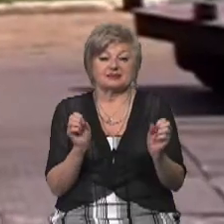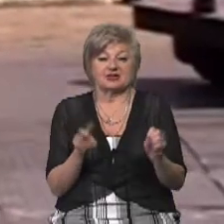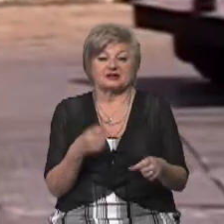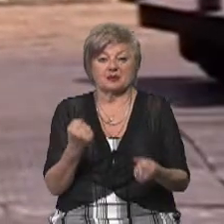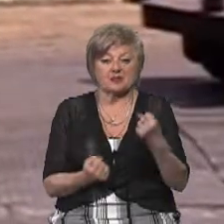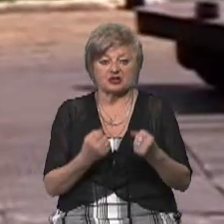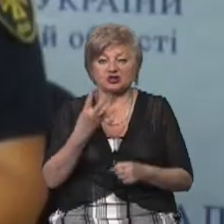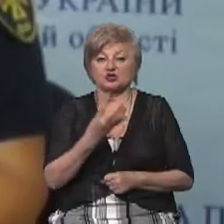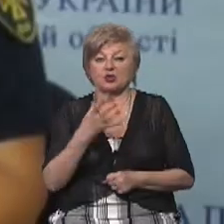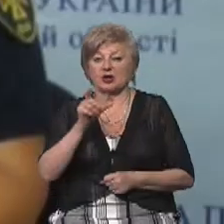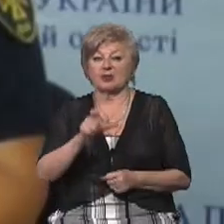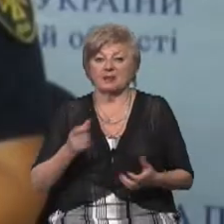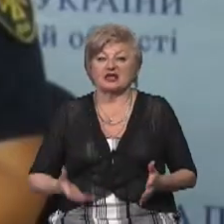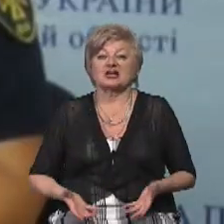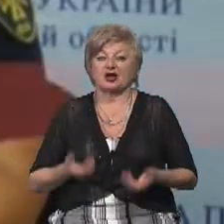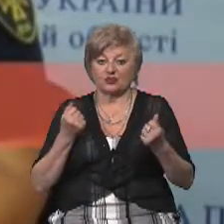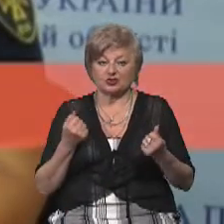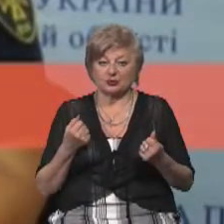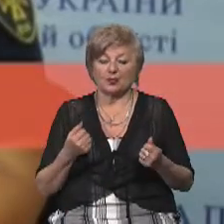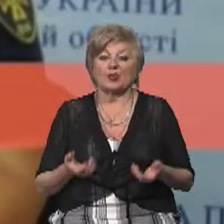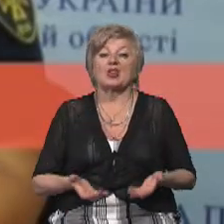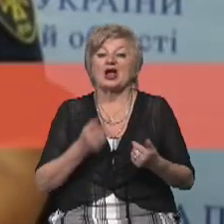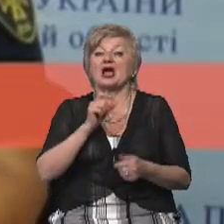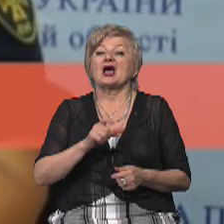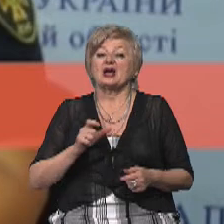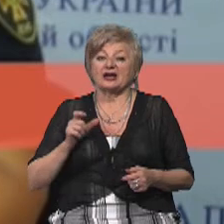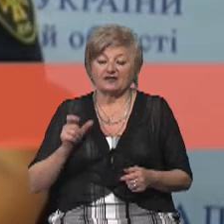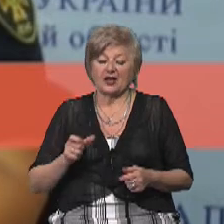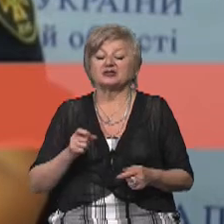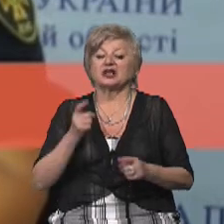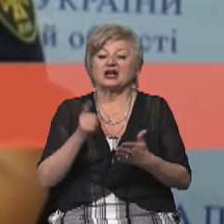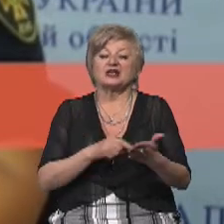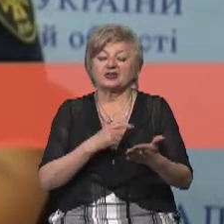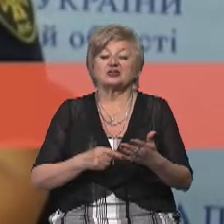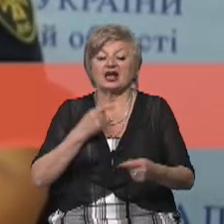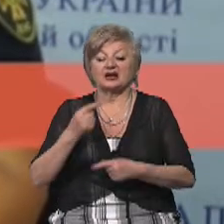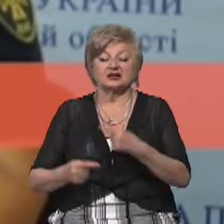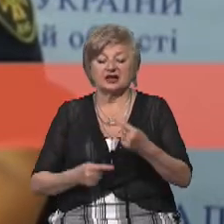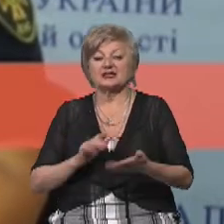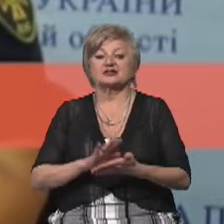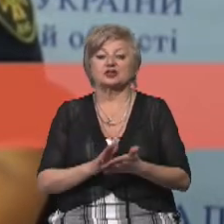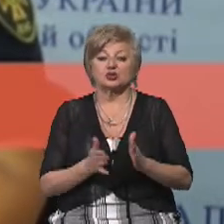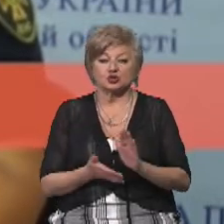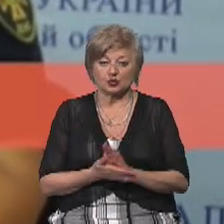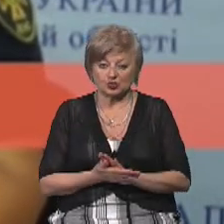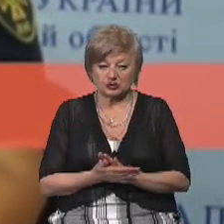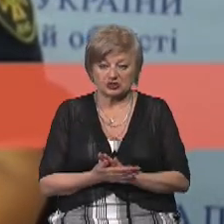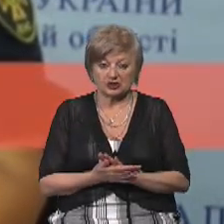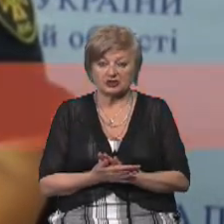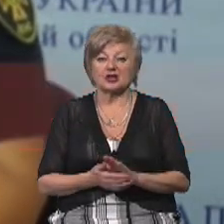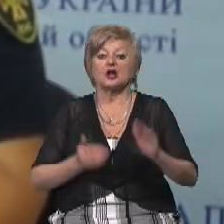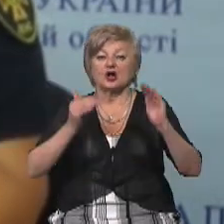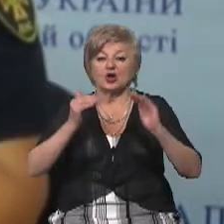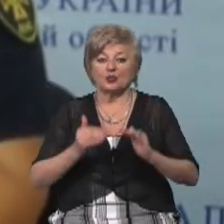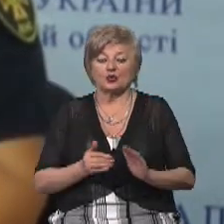45 рятувальників. Рятувальники, згідно плану ліквідації наслідків таких ситуацій, створили водяну завісу, чим понизили